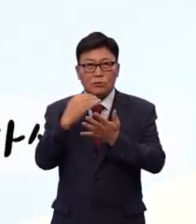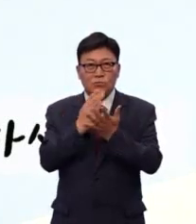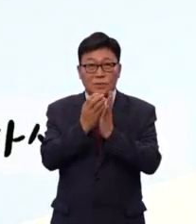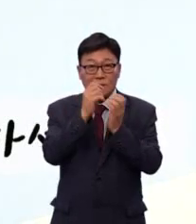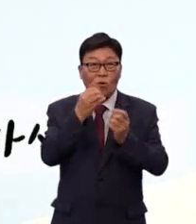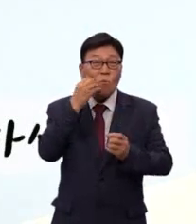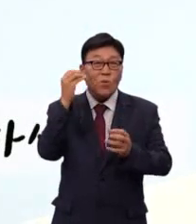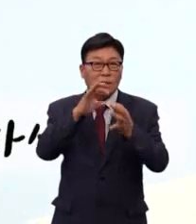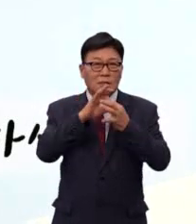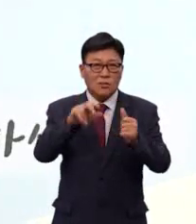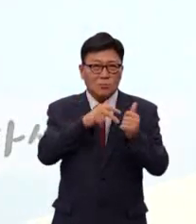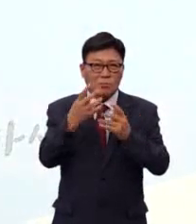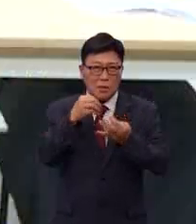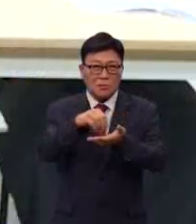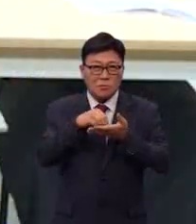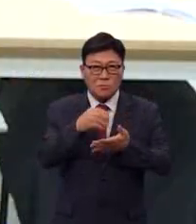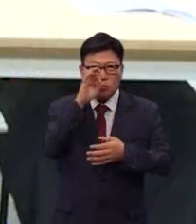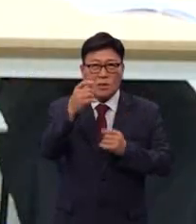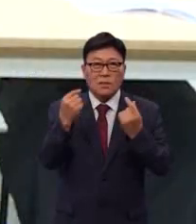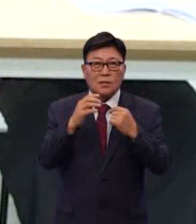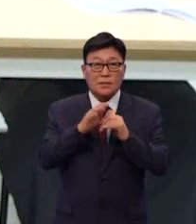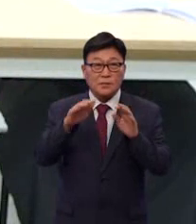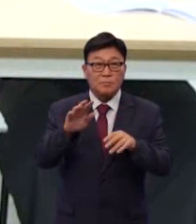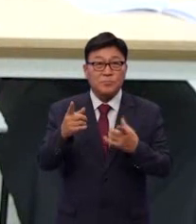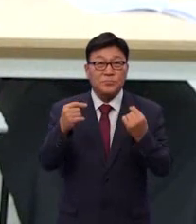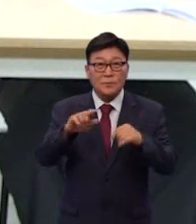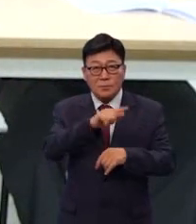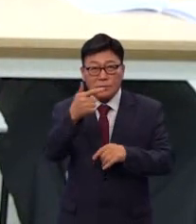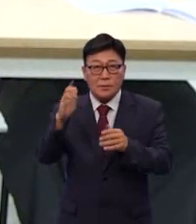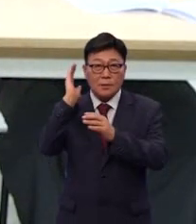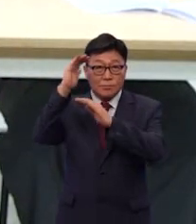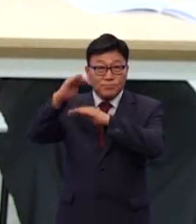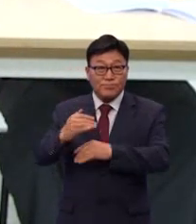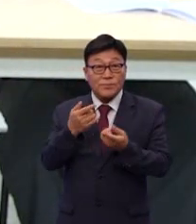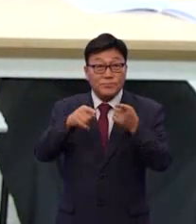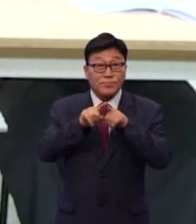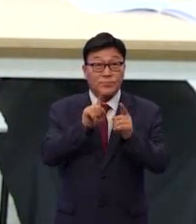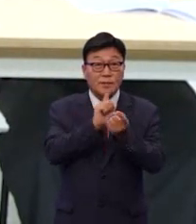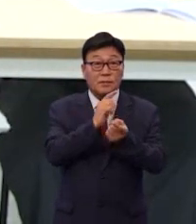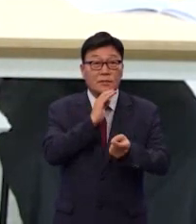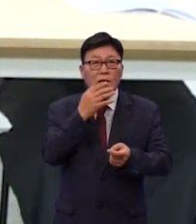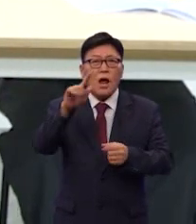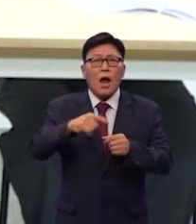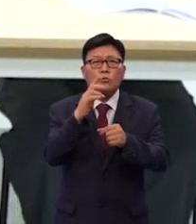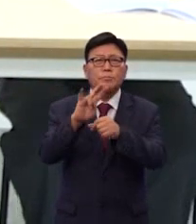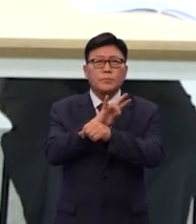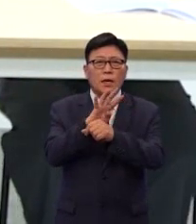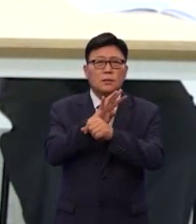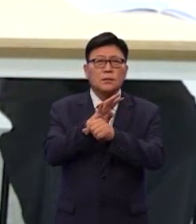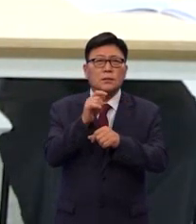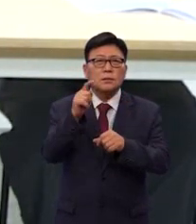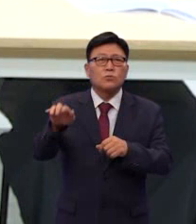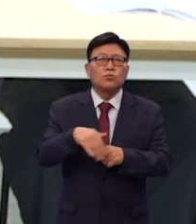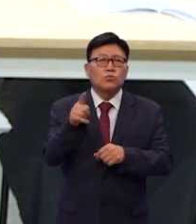정보들을 참고하셔도 좋을 것 같습니다. 자, 오늘 이렇게 다양한 사연들을 함께 만나봤는데요. 하루 24시간이라는